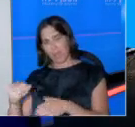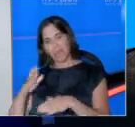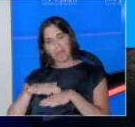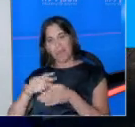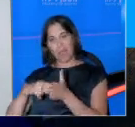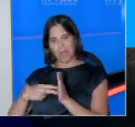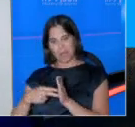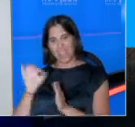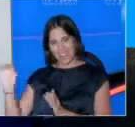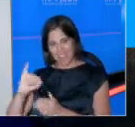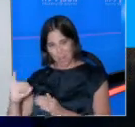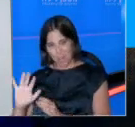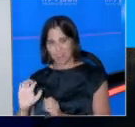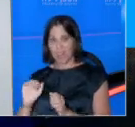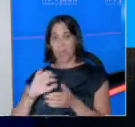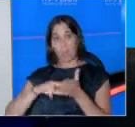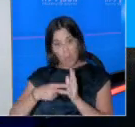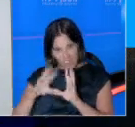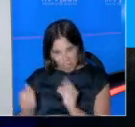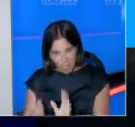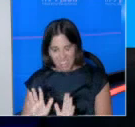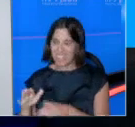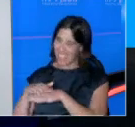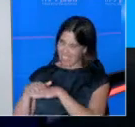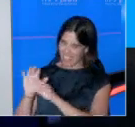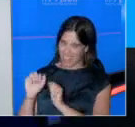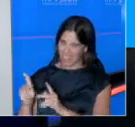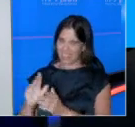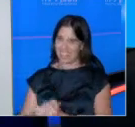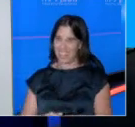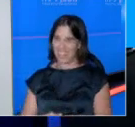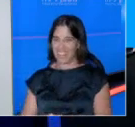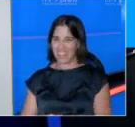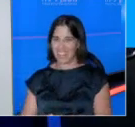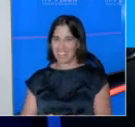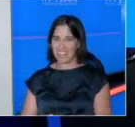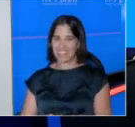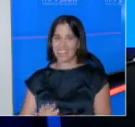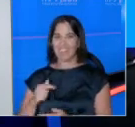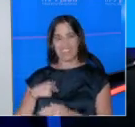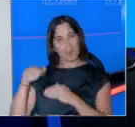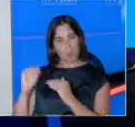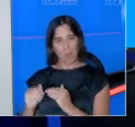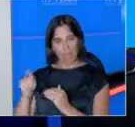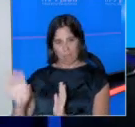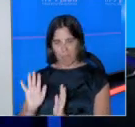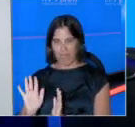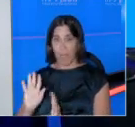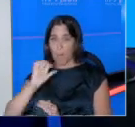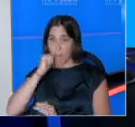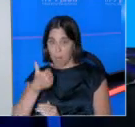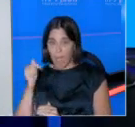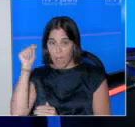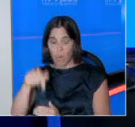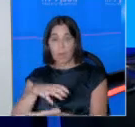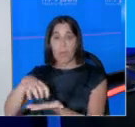בפוליטיקה. בפוליטיקה של הימין. אם מחר... בפוליטיקה. אוקיי, סליחה. לא מתכוונת להמעיט במרכז של עטרה. אם נניח מחר הולכים